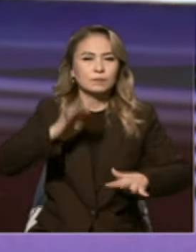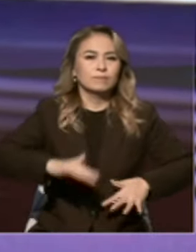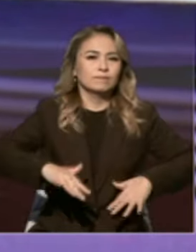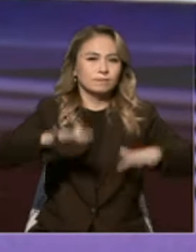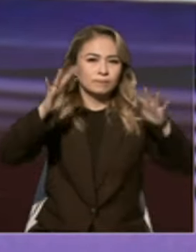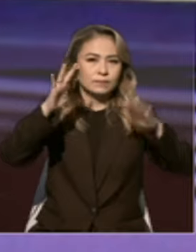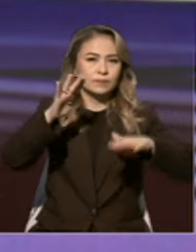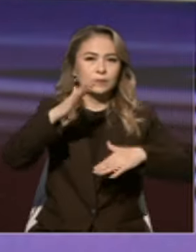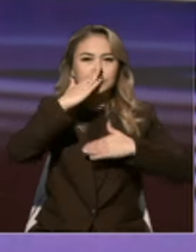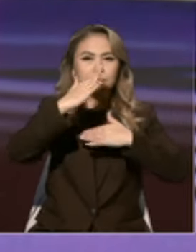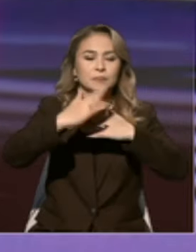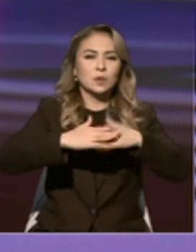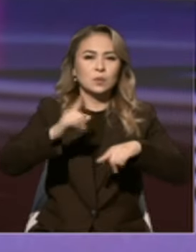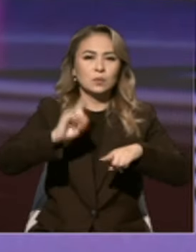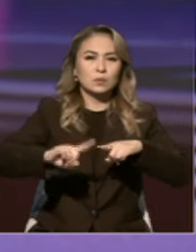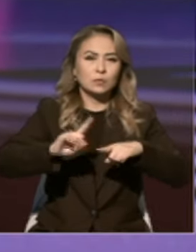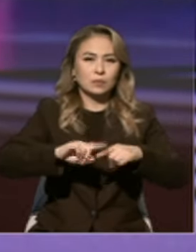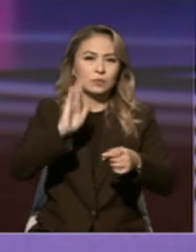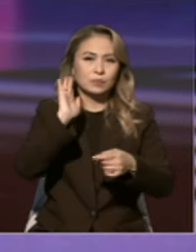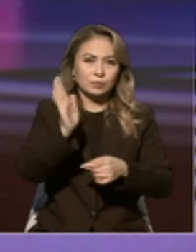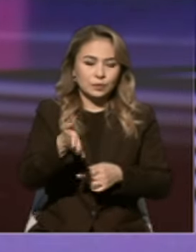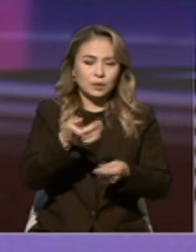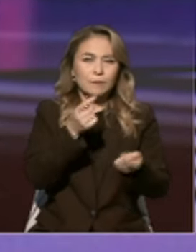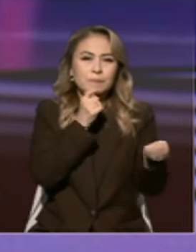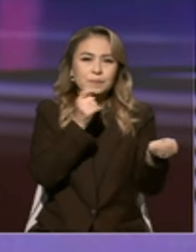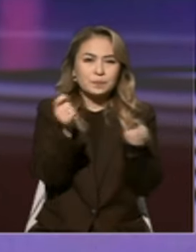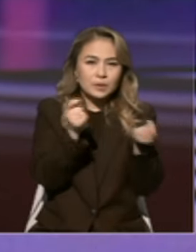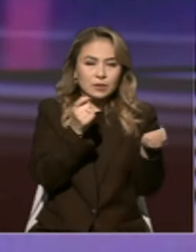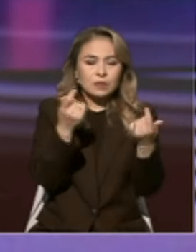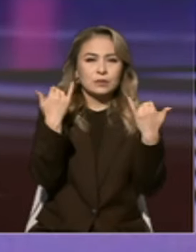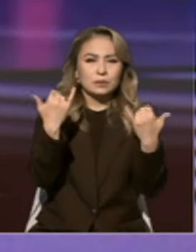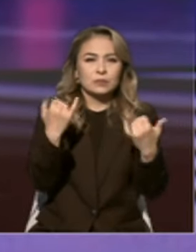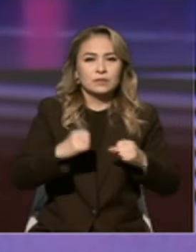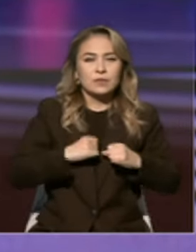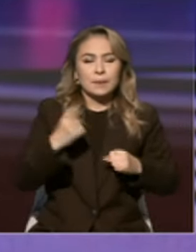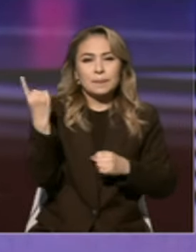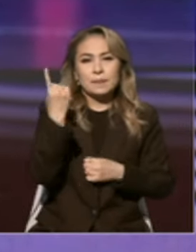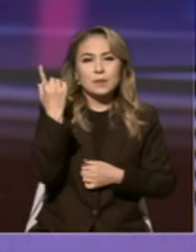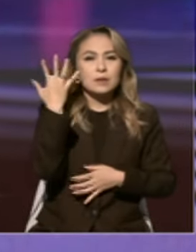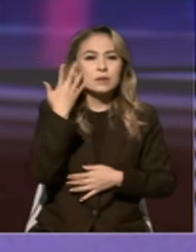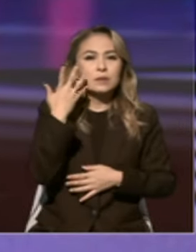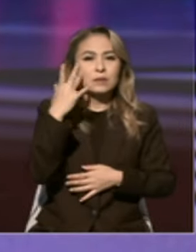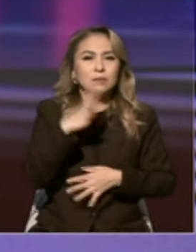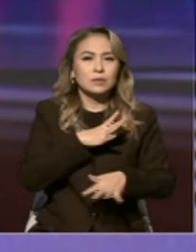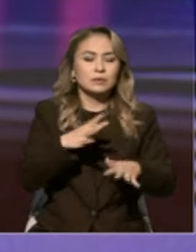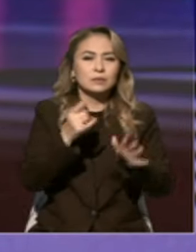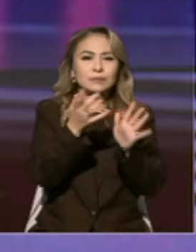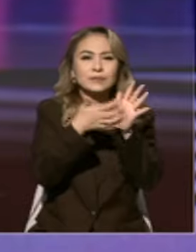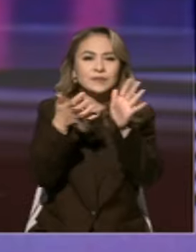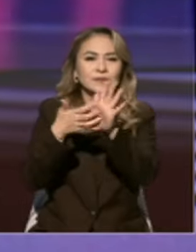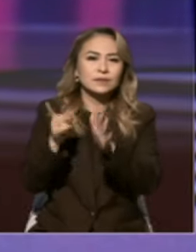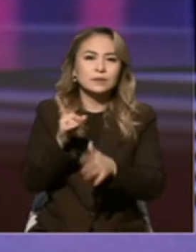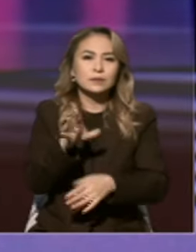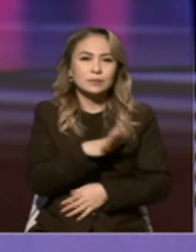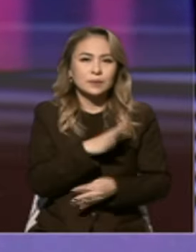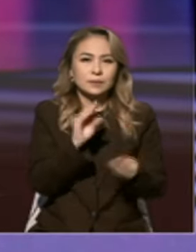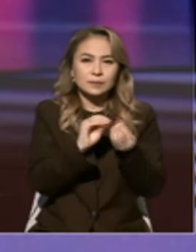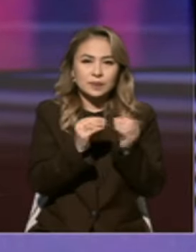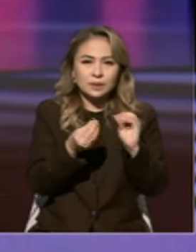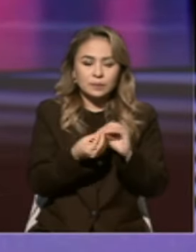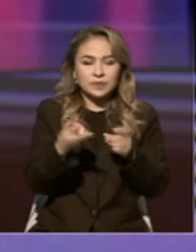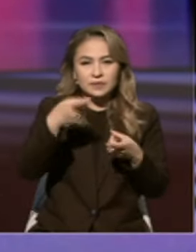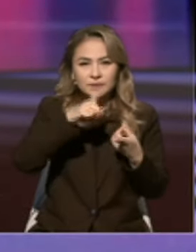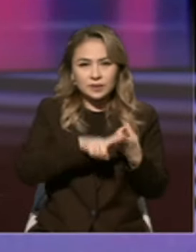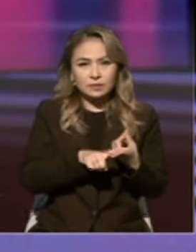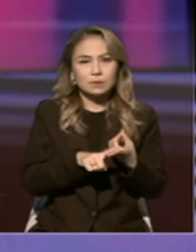осы әніміне келіп қалады деп қауіптеніп отырмыз. Біз енді сол бірінші толқында қандай кемшіліктер орын алды.